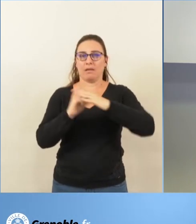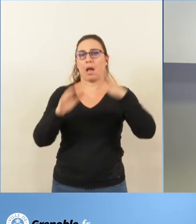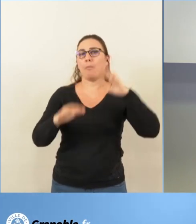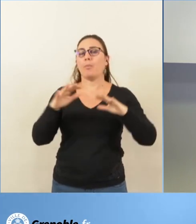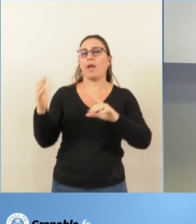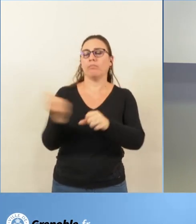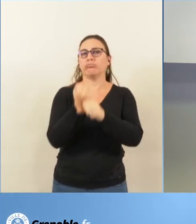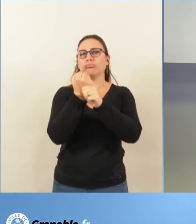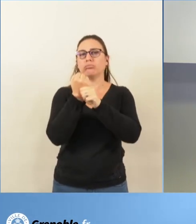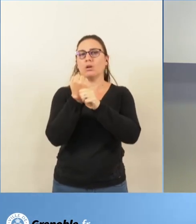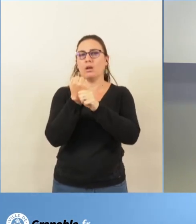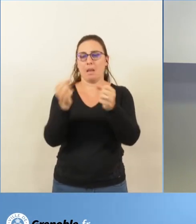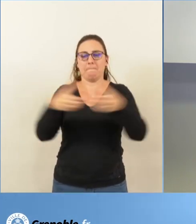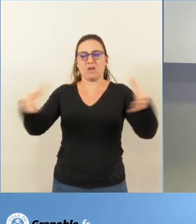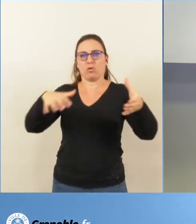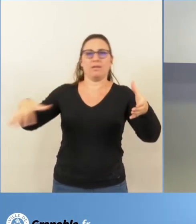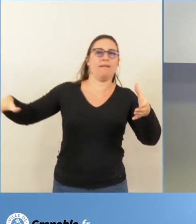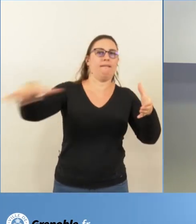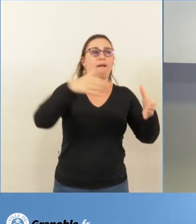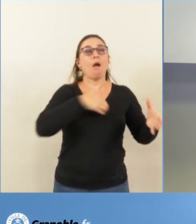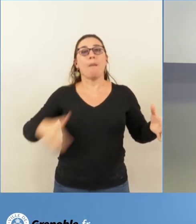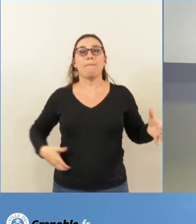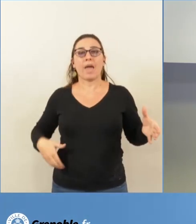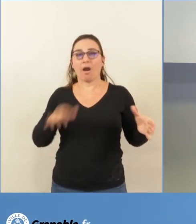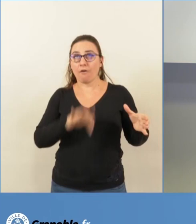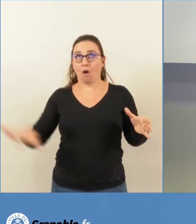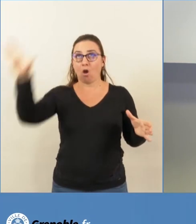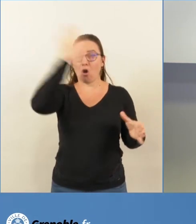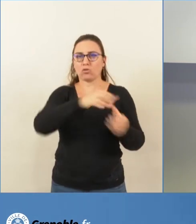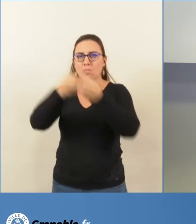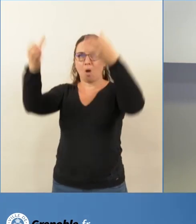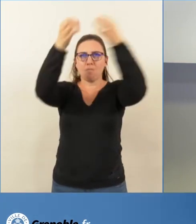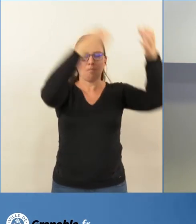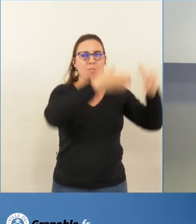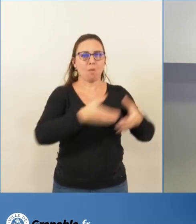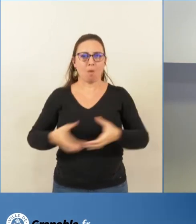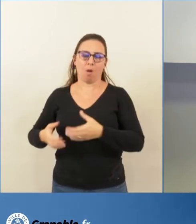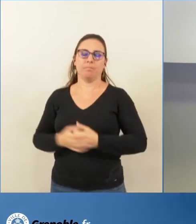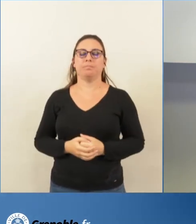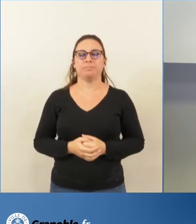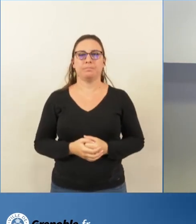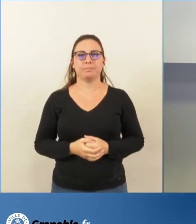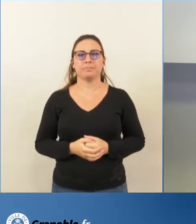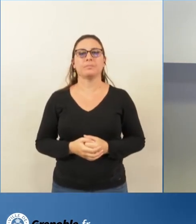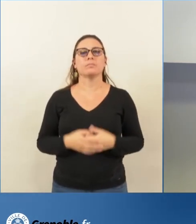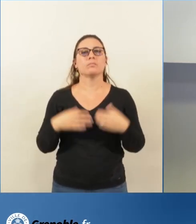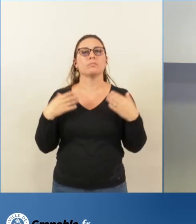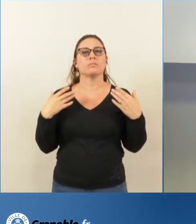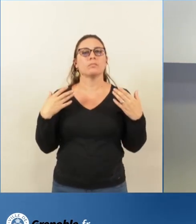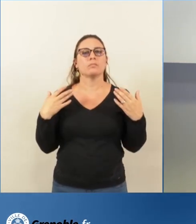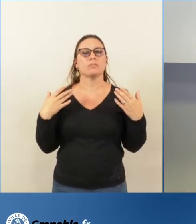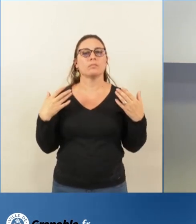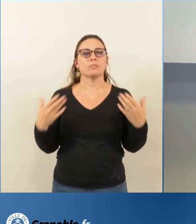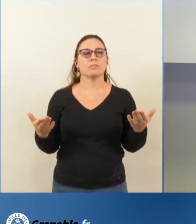par l'immense majorité des maires des grandes villes je vais